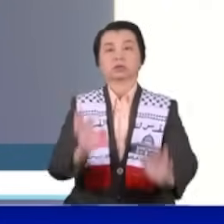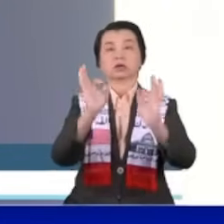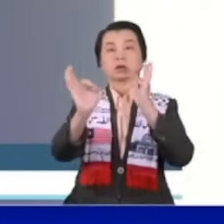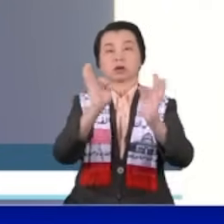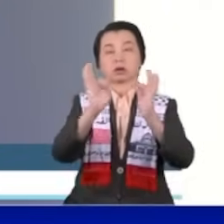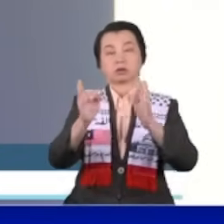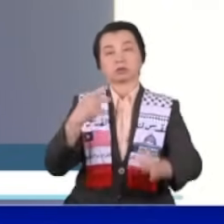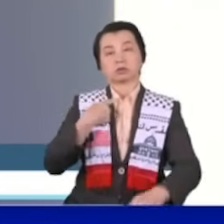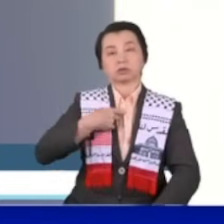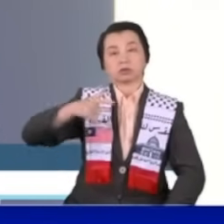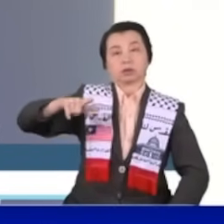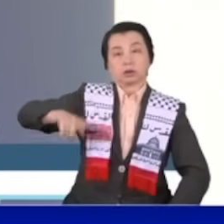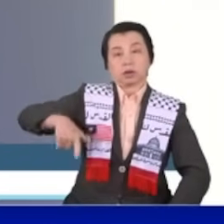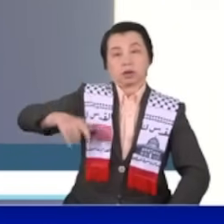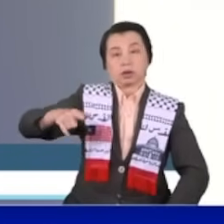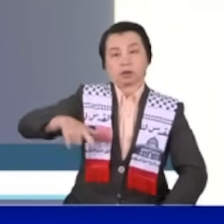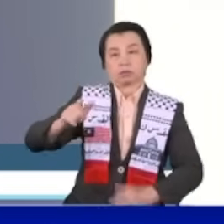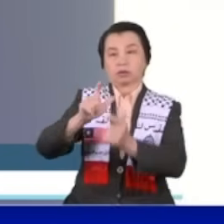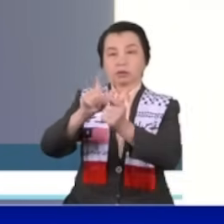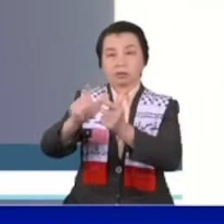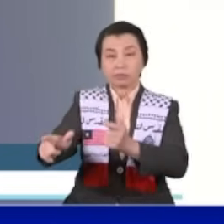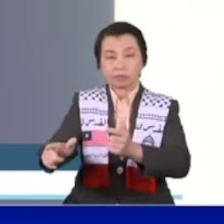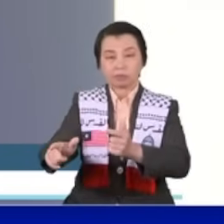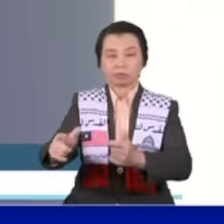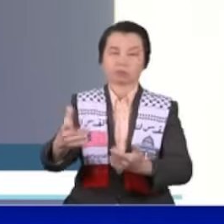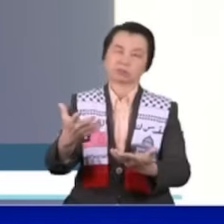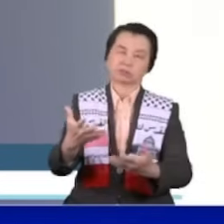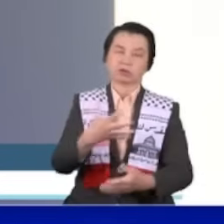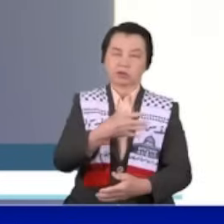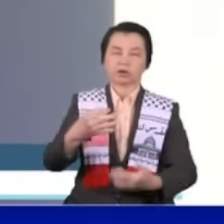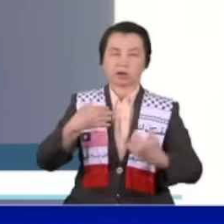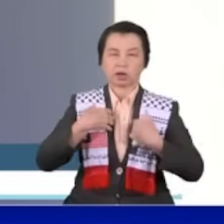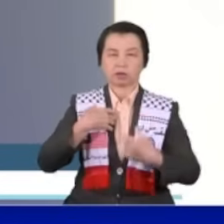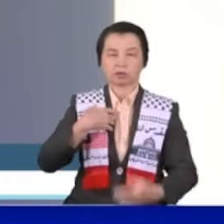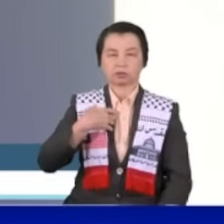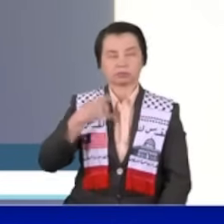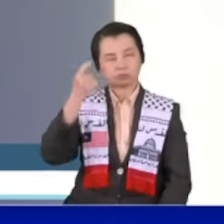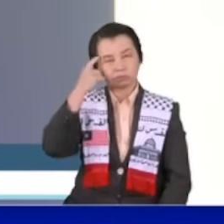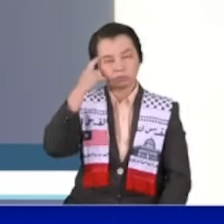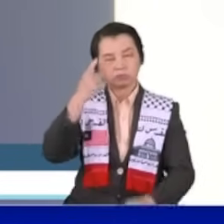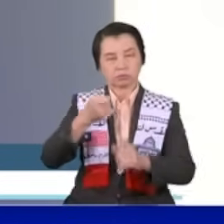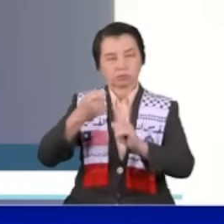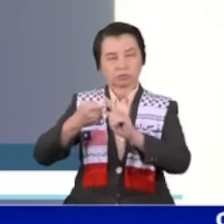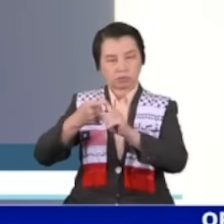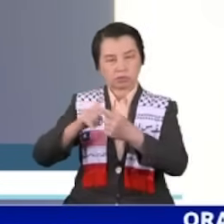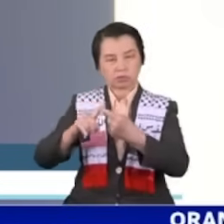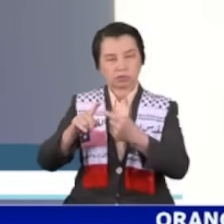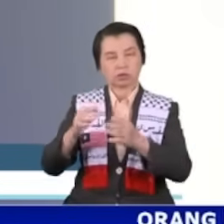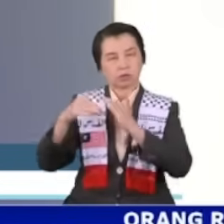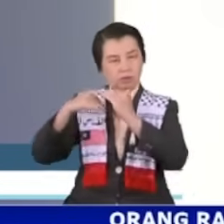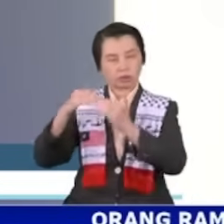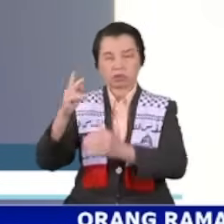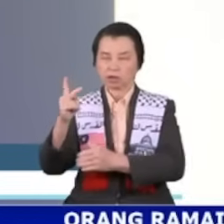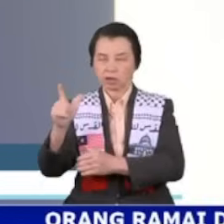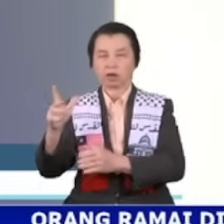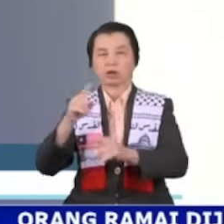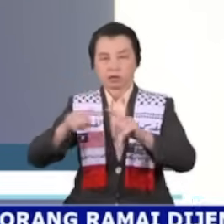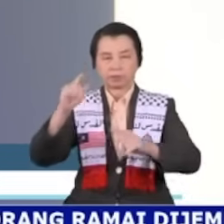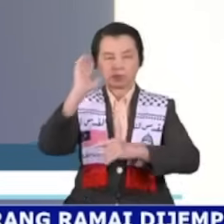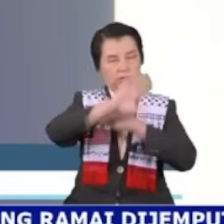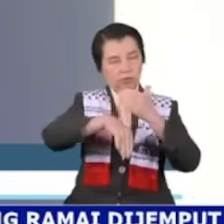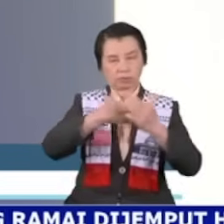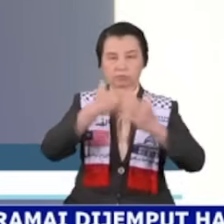lewat meluluskan dan ada pandangan yang saya rasa munasabah bukan S peringkat Kuala Lumpur tapi seluruh